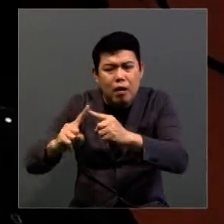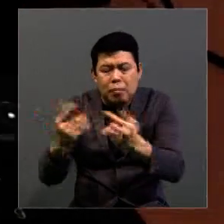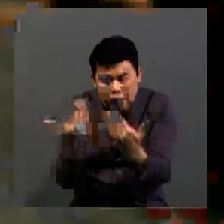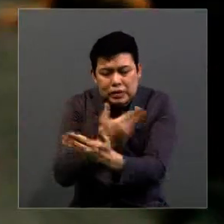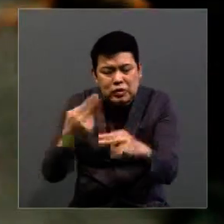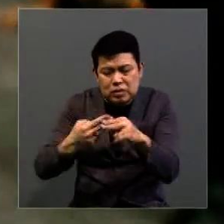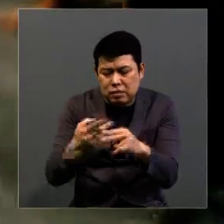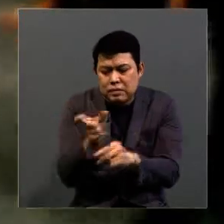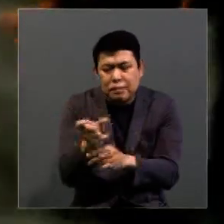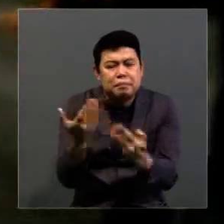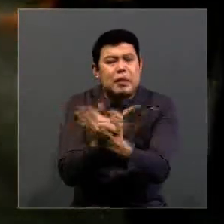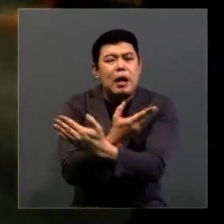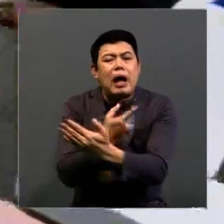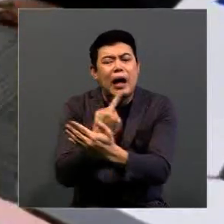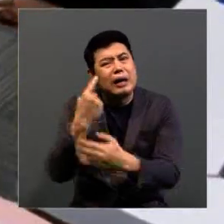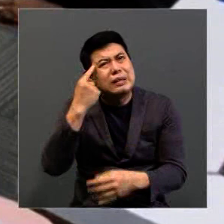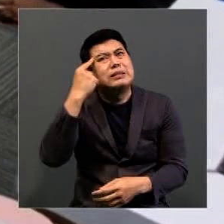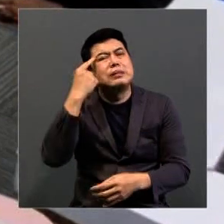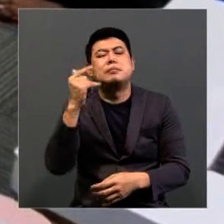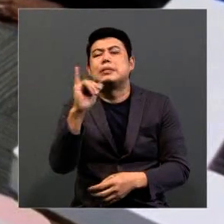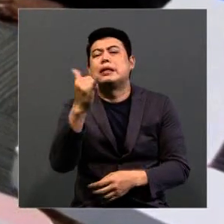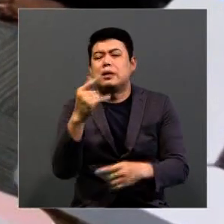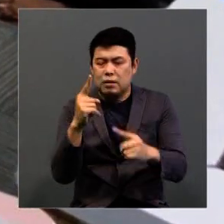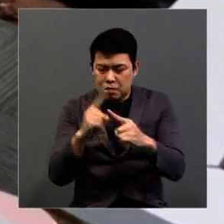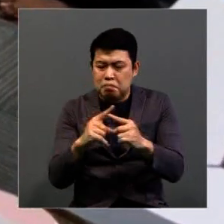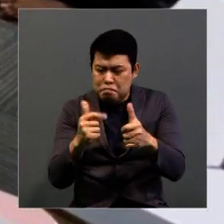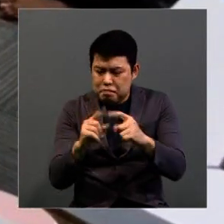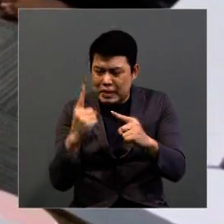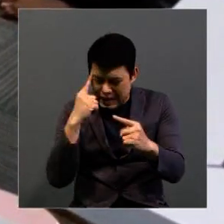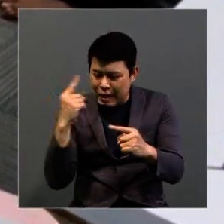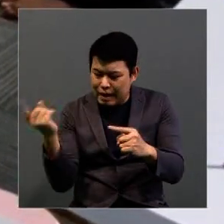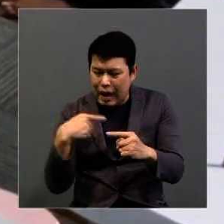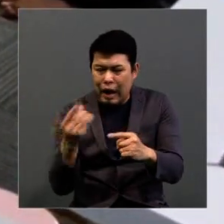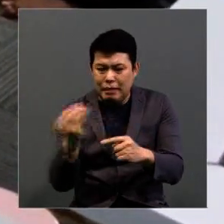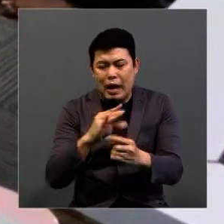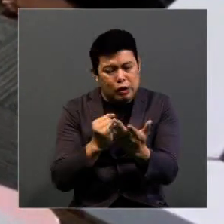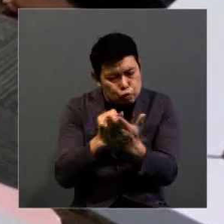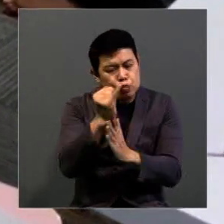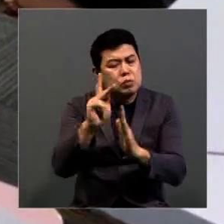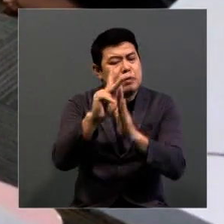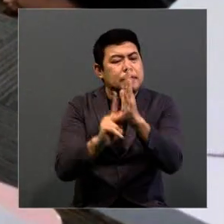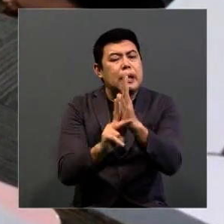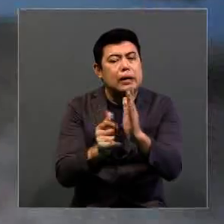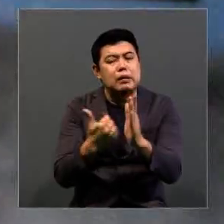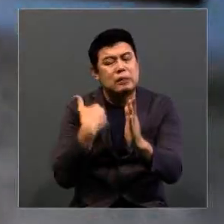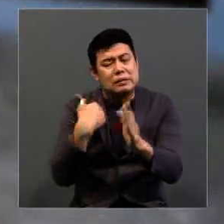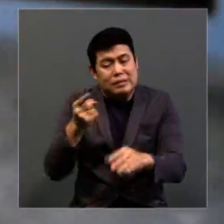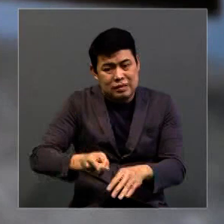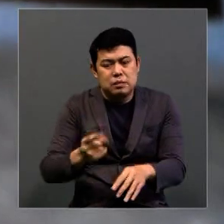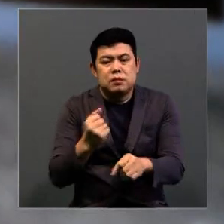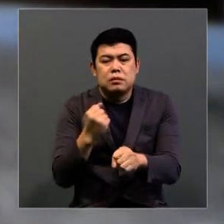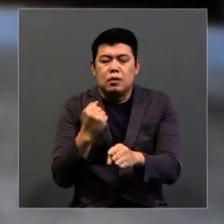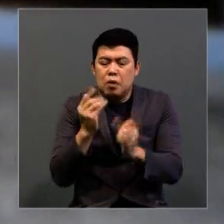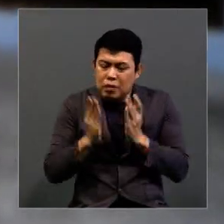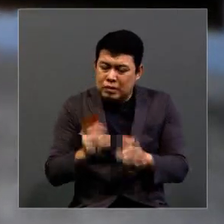เปลี่ยนโดเมนใหม่เล็กน้อยก็เลยมีแนวคิดครับที่อาจจะทำให้การพนันบางอย่างเนี่ยกลายเป็นเรื่องถูกกฎหมายเพราะในความเป็นจริง